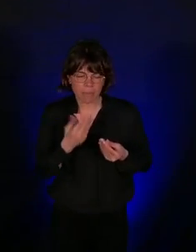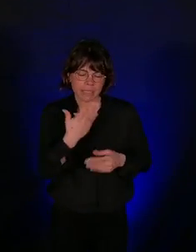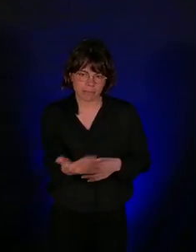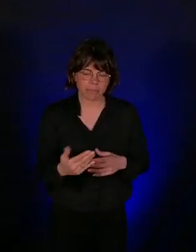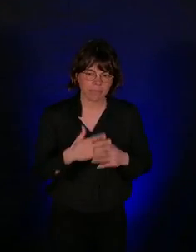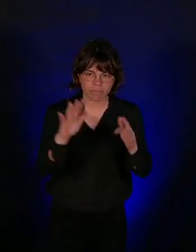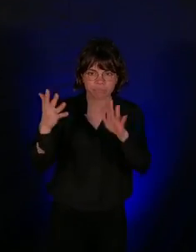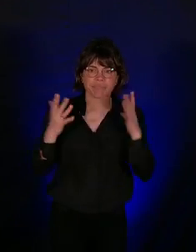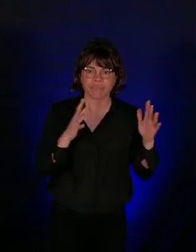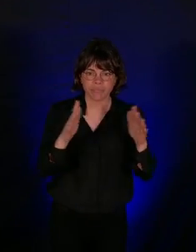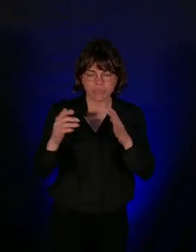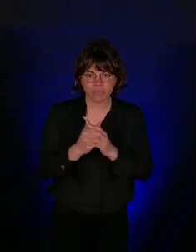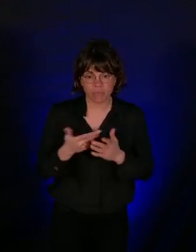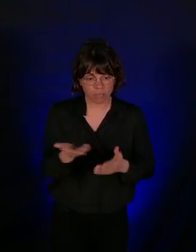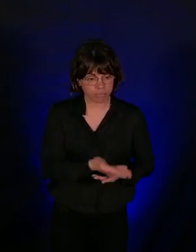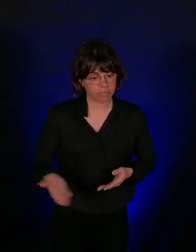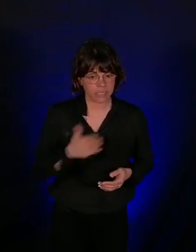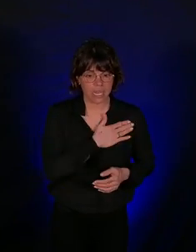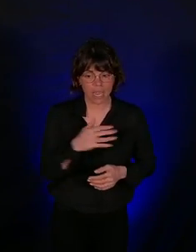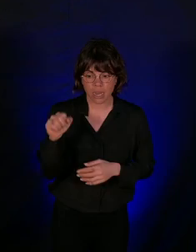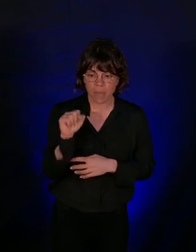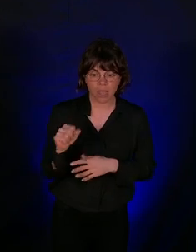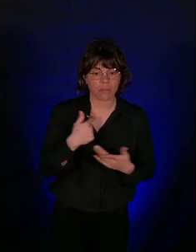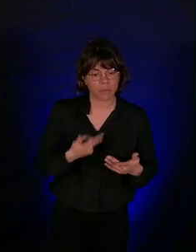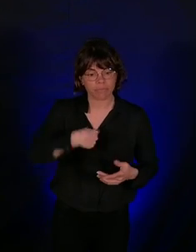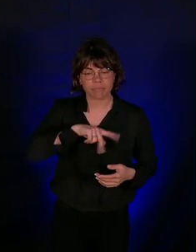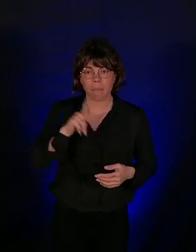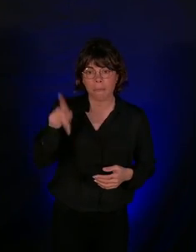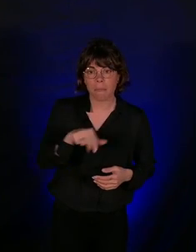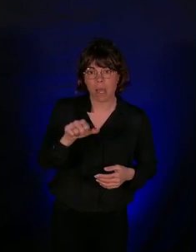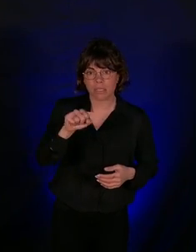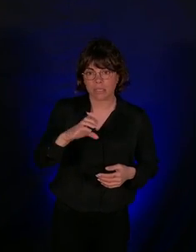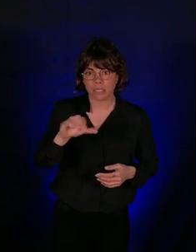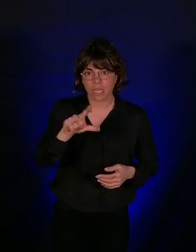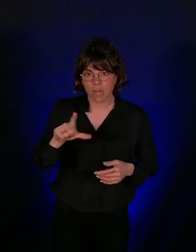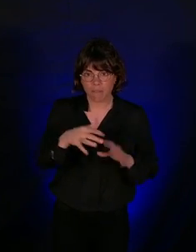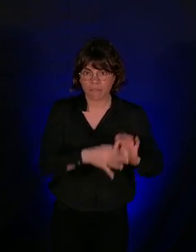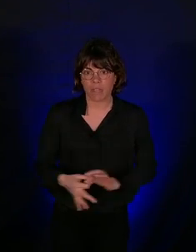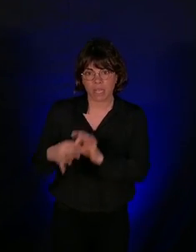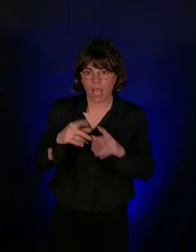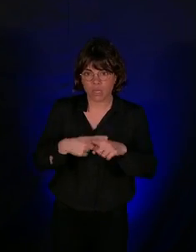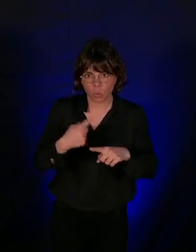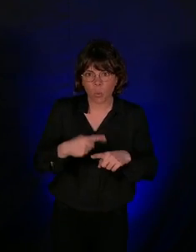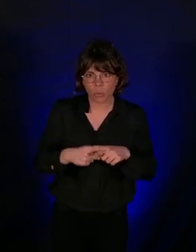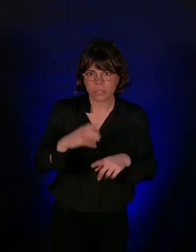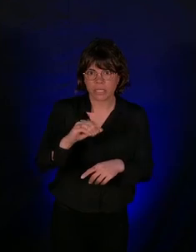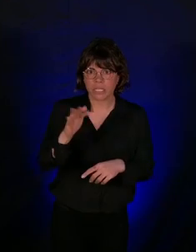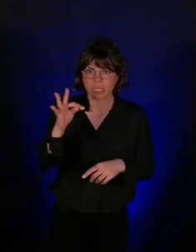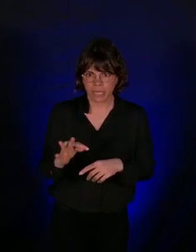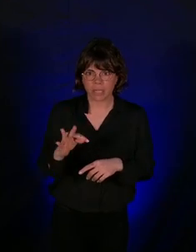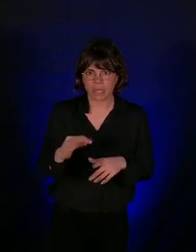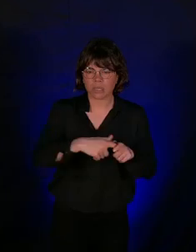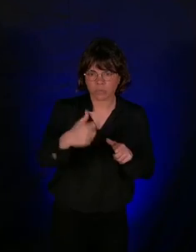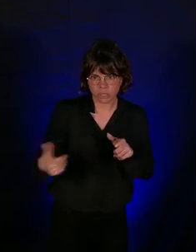d'avance alors chers camarades je suis Pascal de la de la Fédération nationale des industries chimiques CGT ma